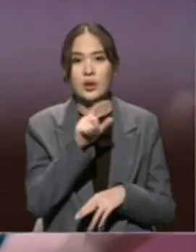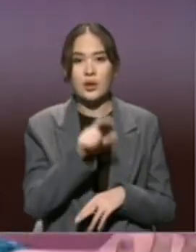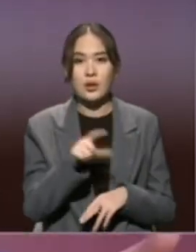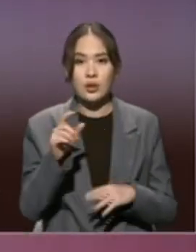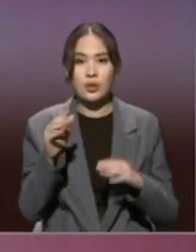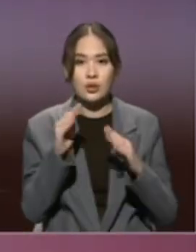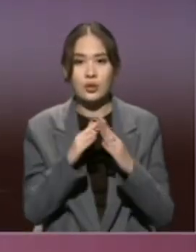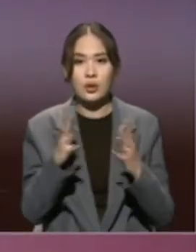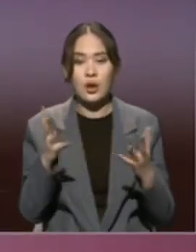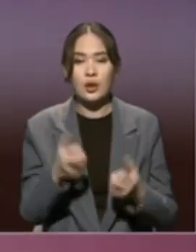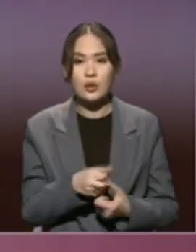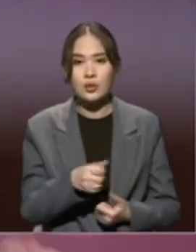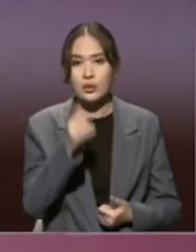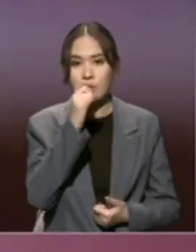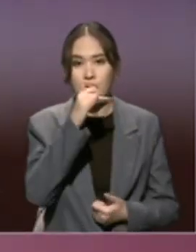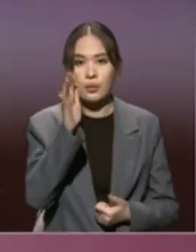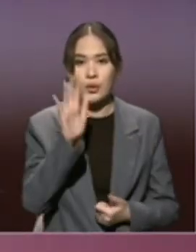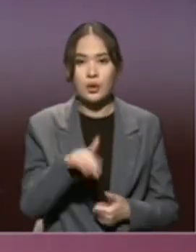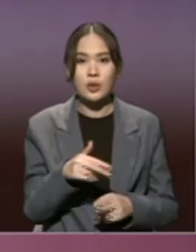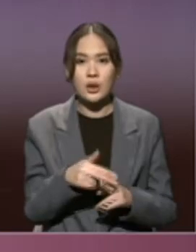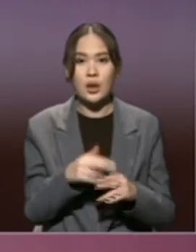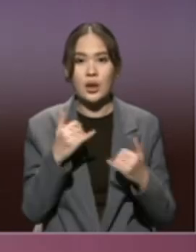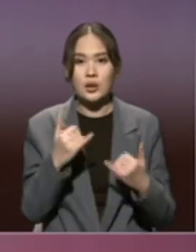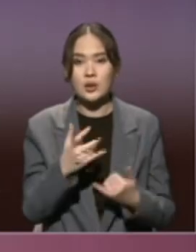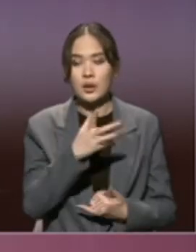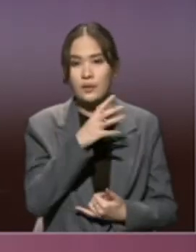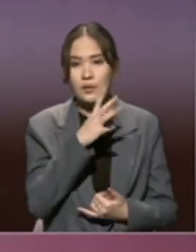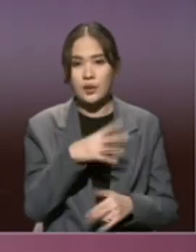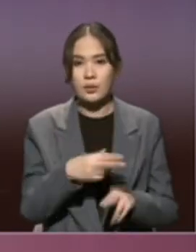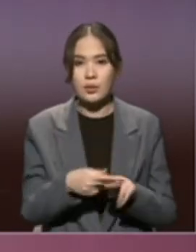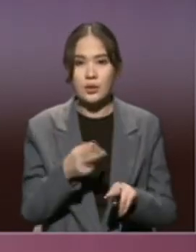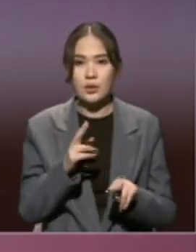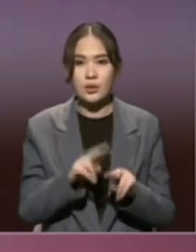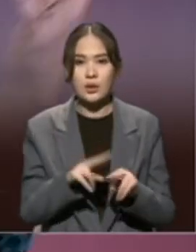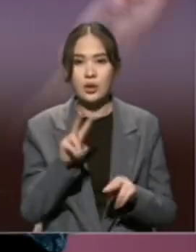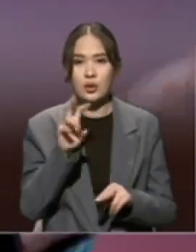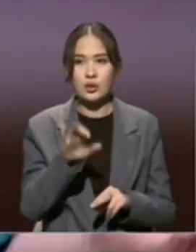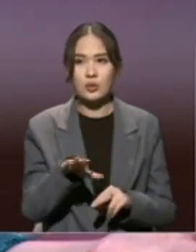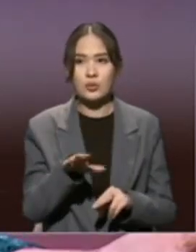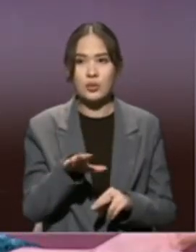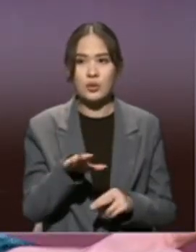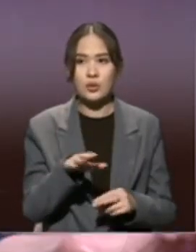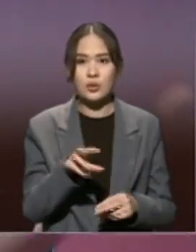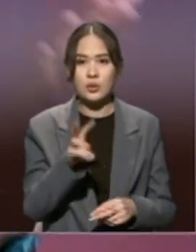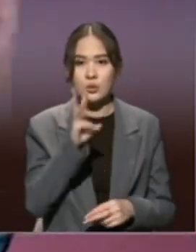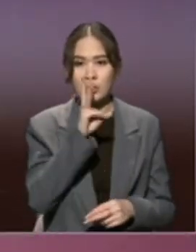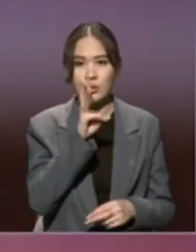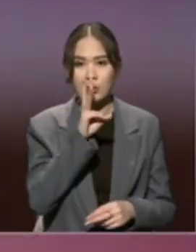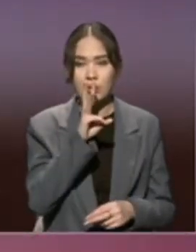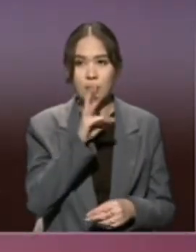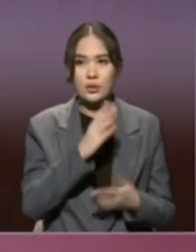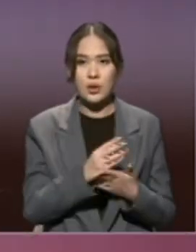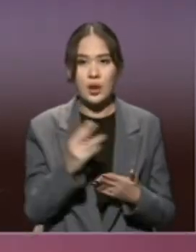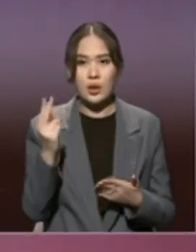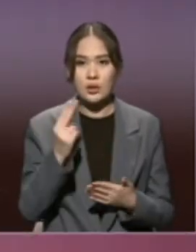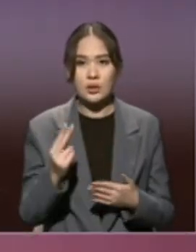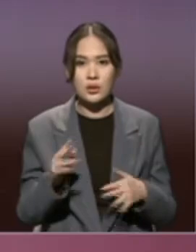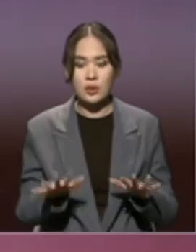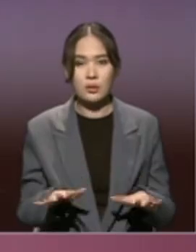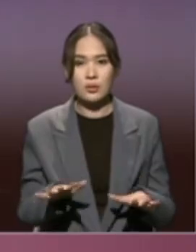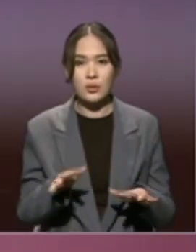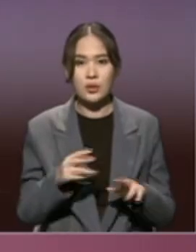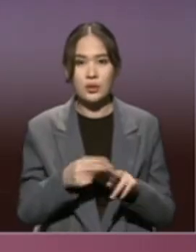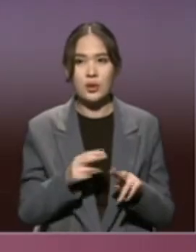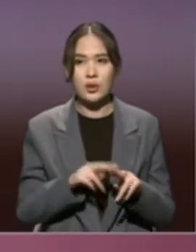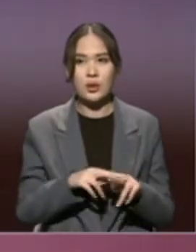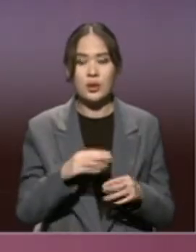алу мүмкін емес. Ал қазір біз күніге жасап жатқан 200 мың теңге ала ма? 200 мың теңге. Үш баласы бар. Осы Астанада бір күн, екі күн